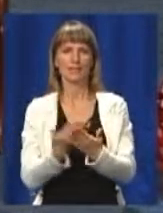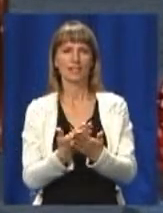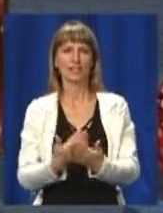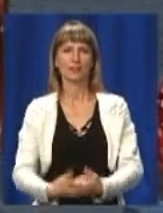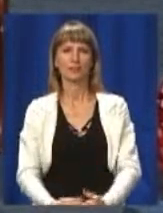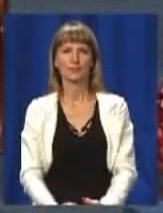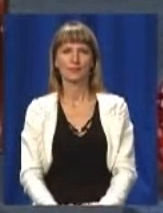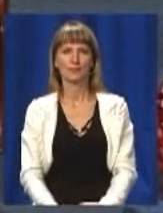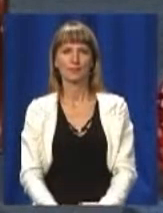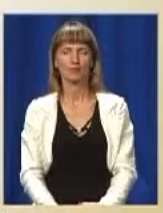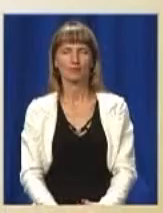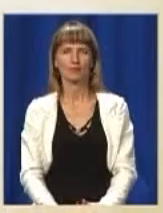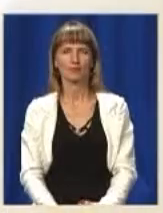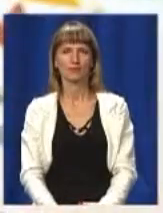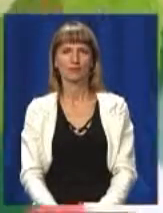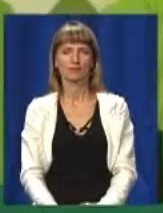відеодоробок.